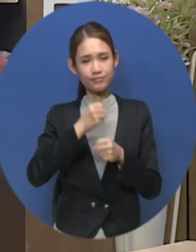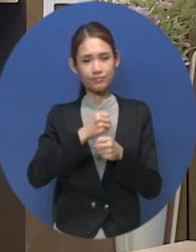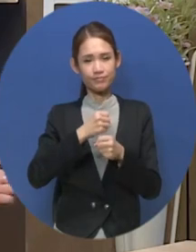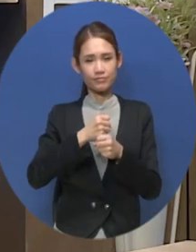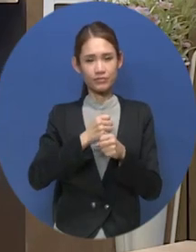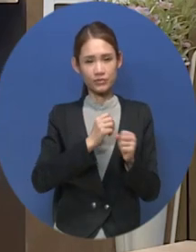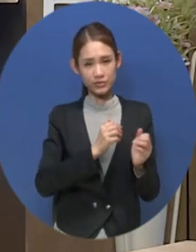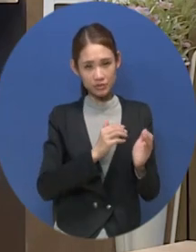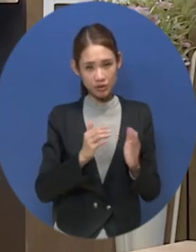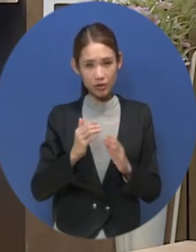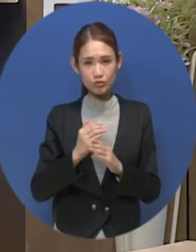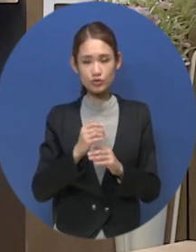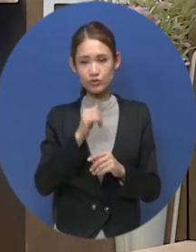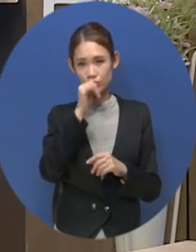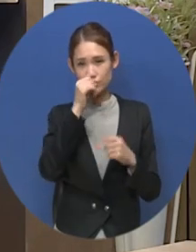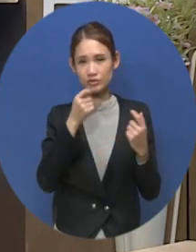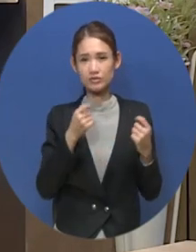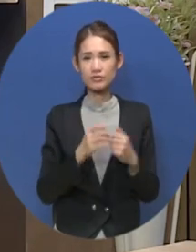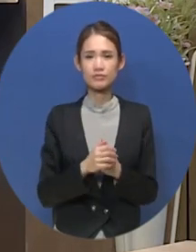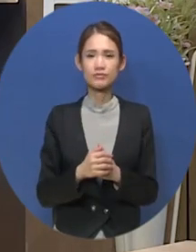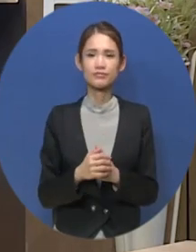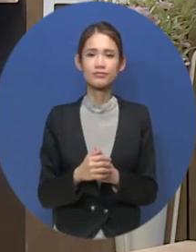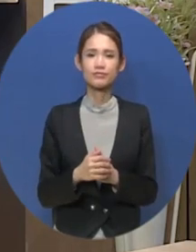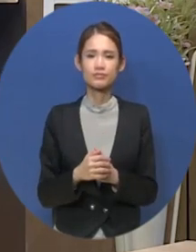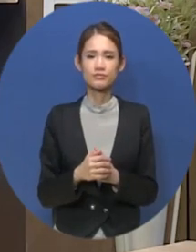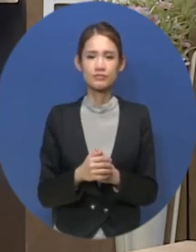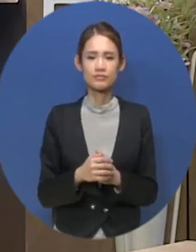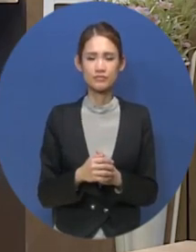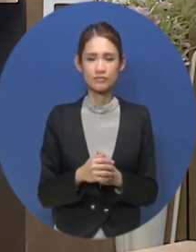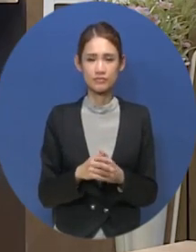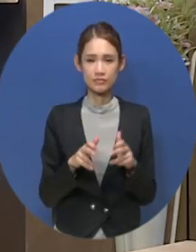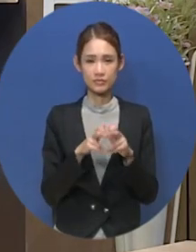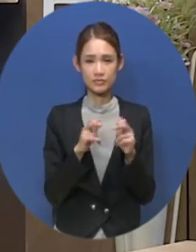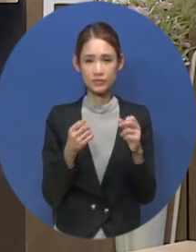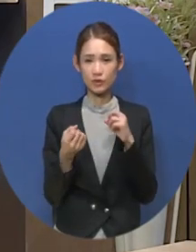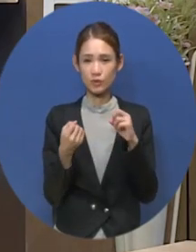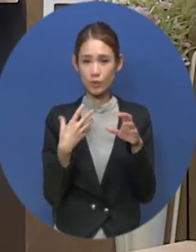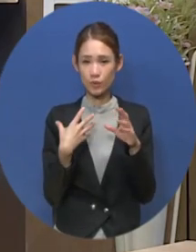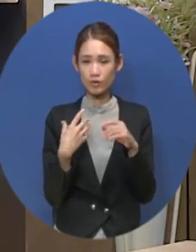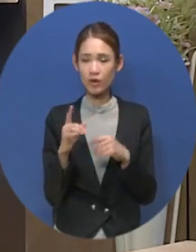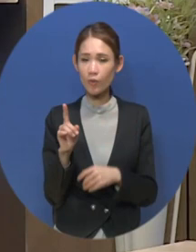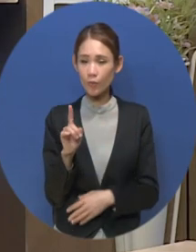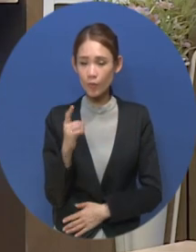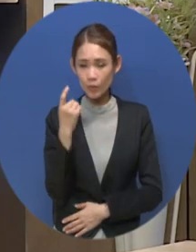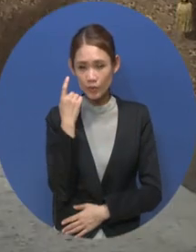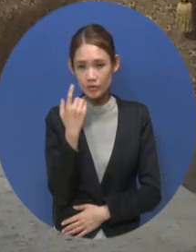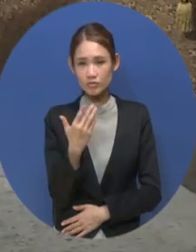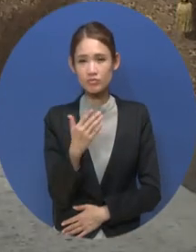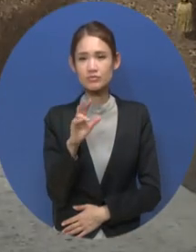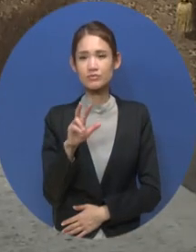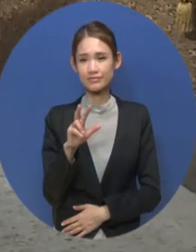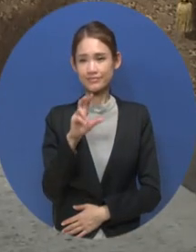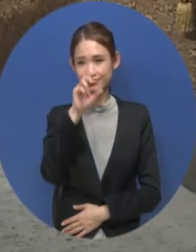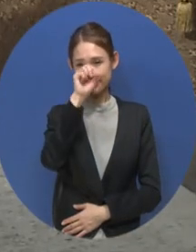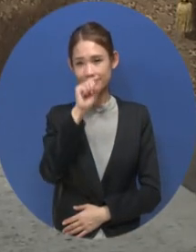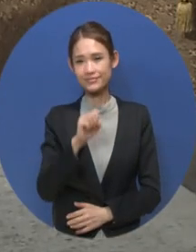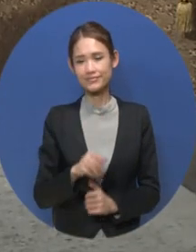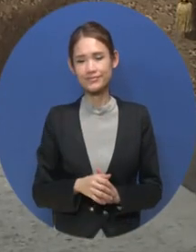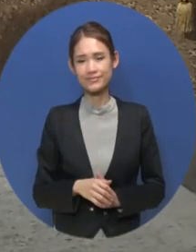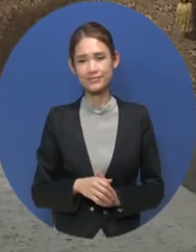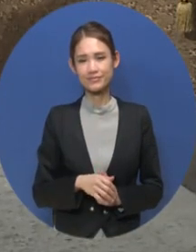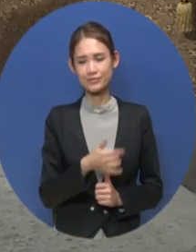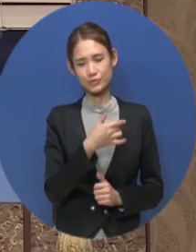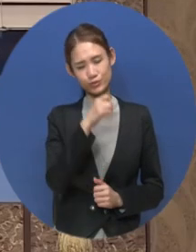만들고 진행 중에 계신 것 같은데요. 예. 이 당사자분들의 좀 호응이라든지 반응이 있나요? 지금 좋습니다. 아. 예,